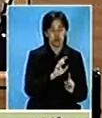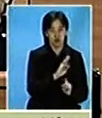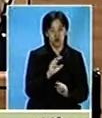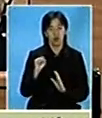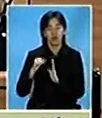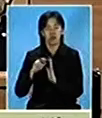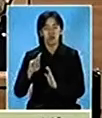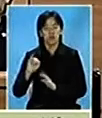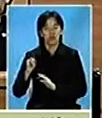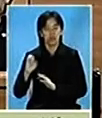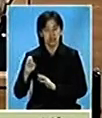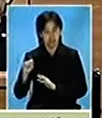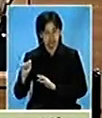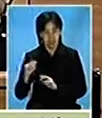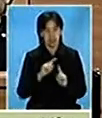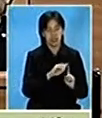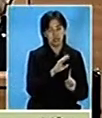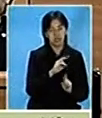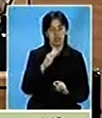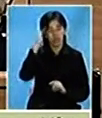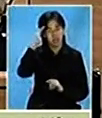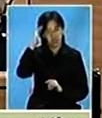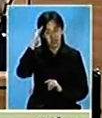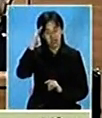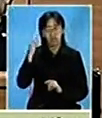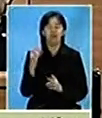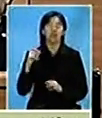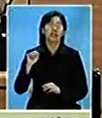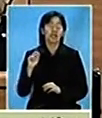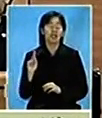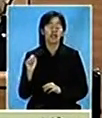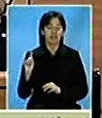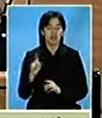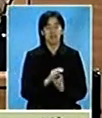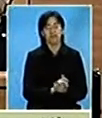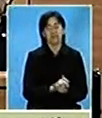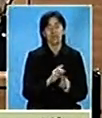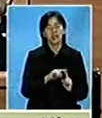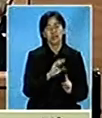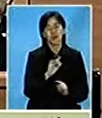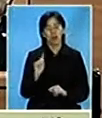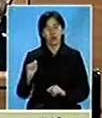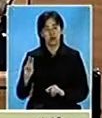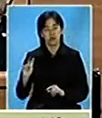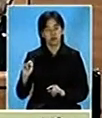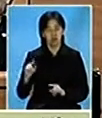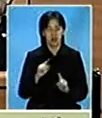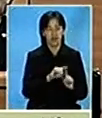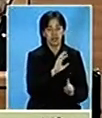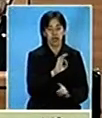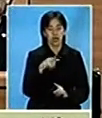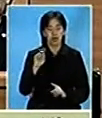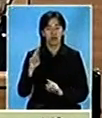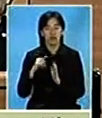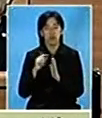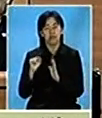รจิตชีระเวท 7. พลเอกเกษมศักดิ์ปลูกสวัสดิ์ 8. นายตวงอันทชัย9นายประสานมฤค